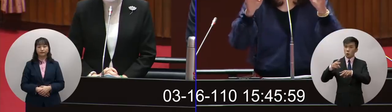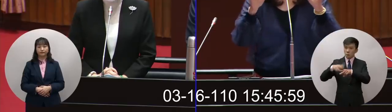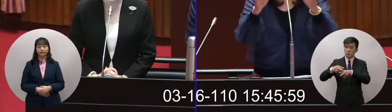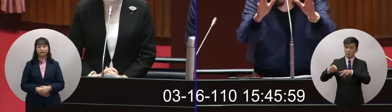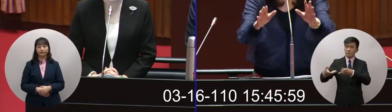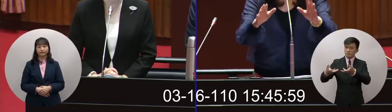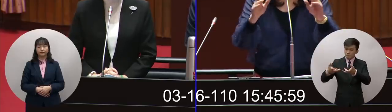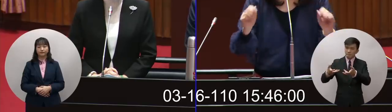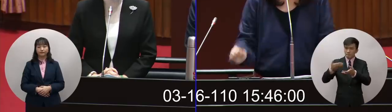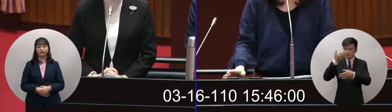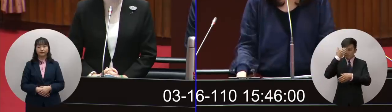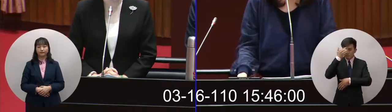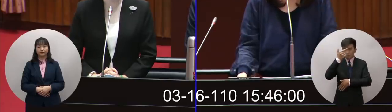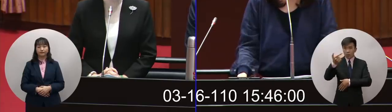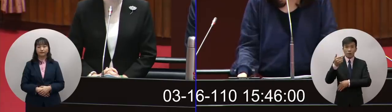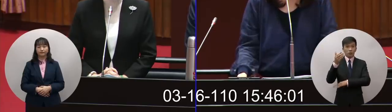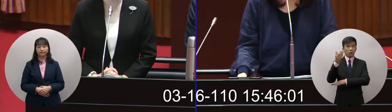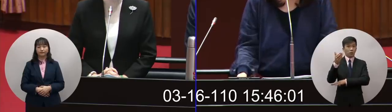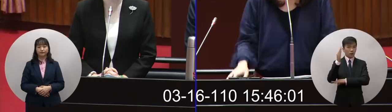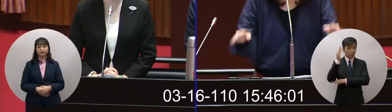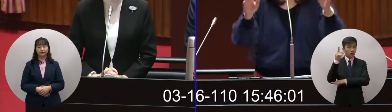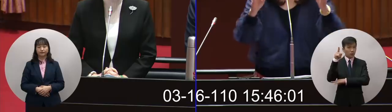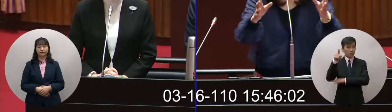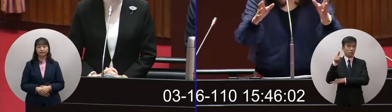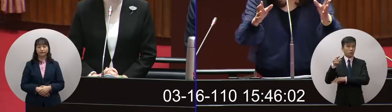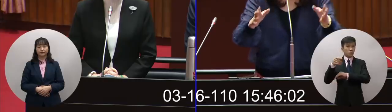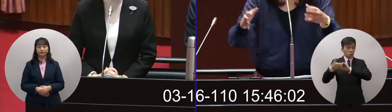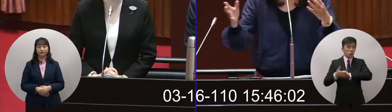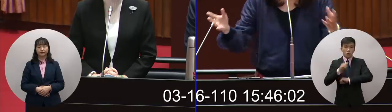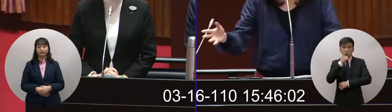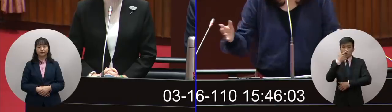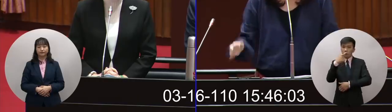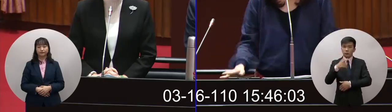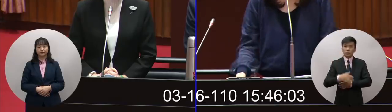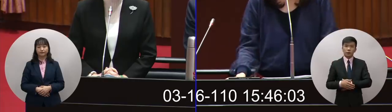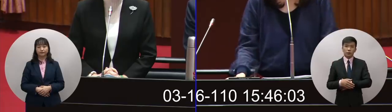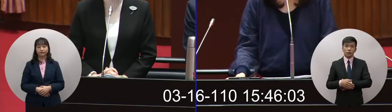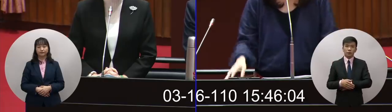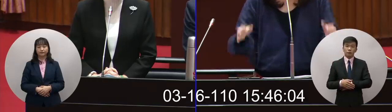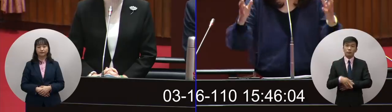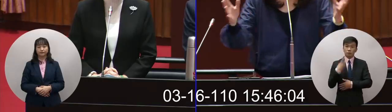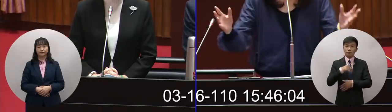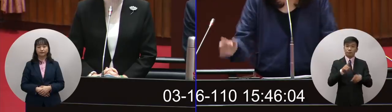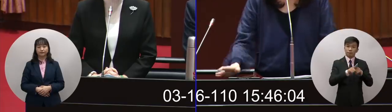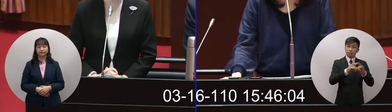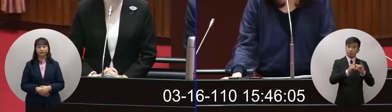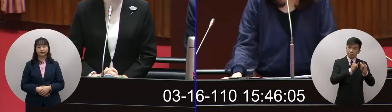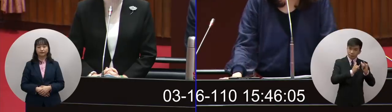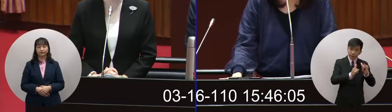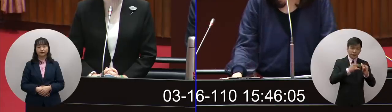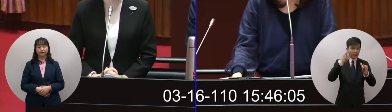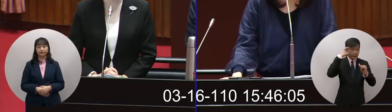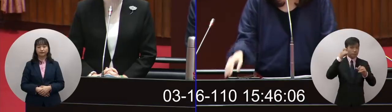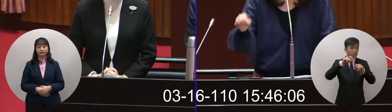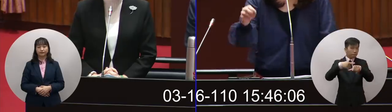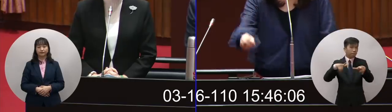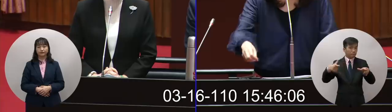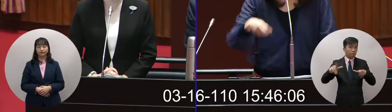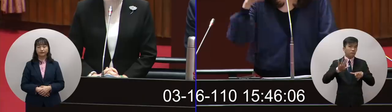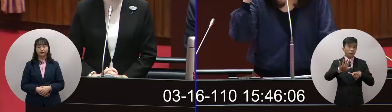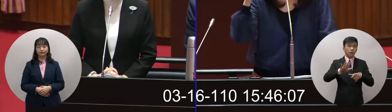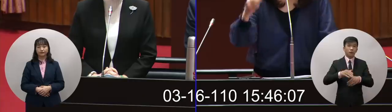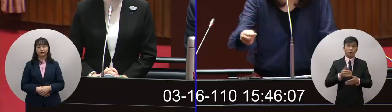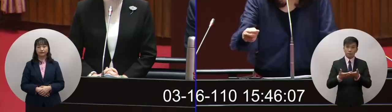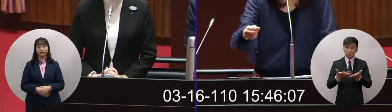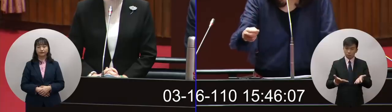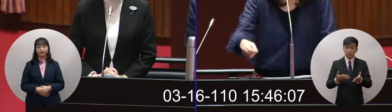法执政者取得平衡，或者是执政者跟一般老百姓很多的意见是不一样的，这个时候